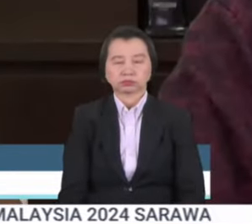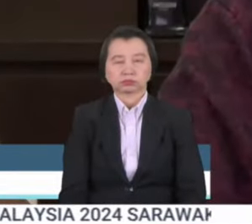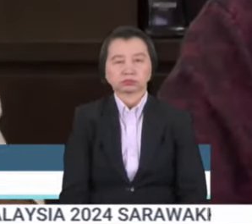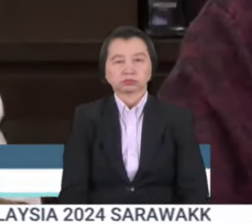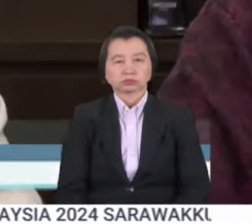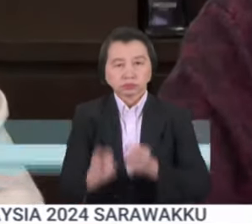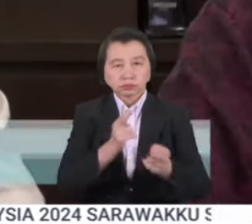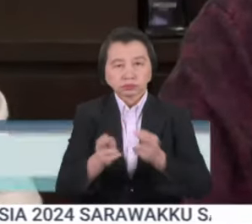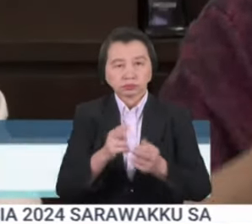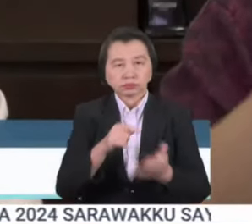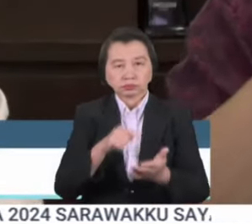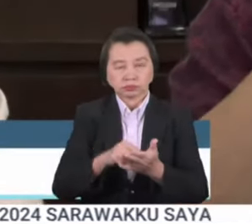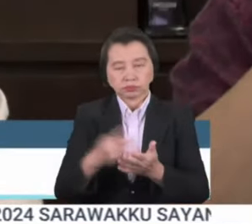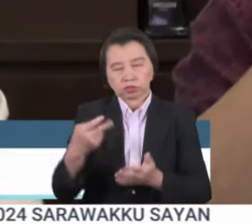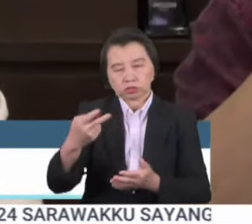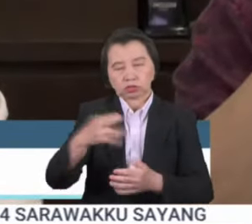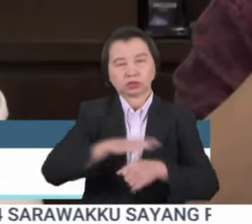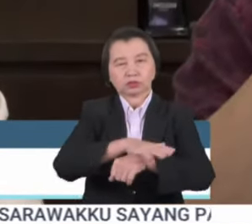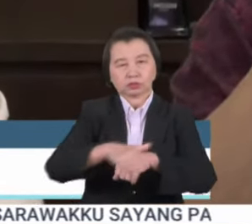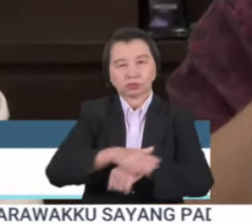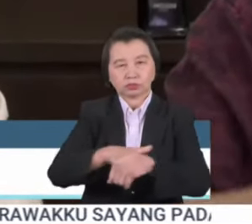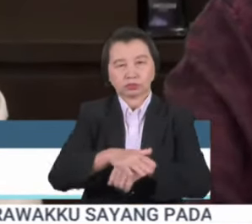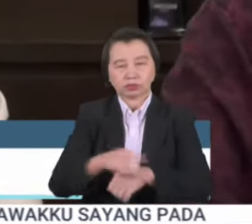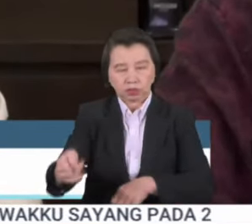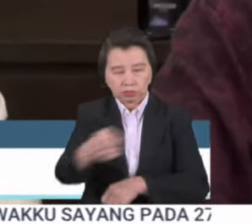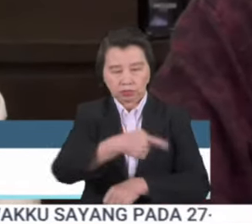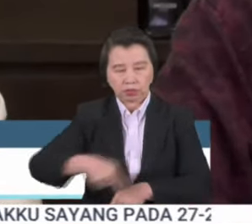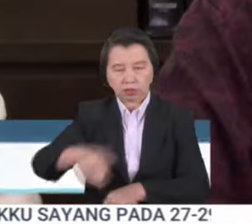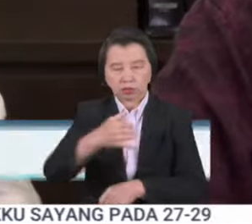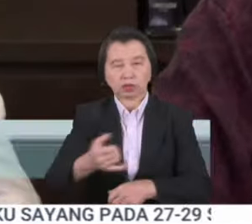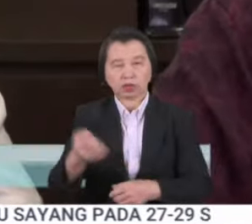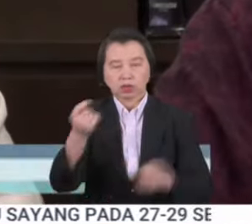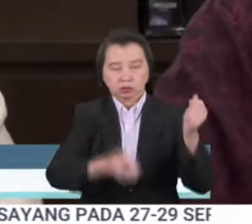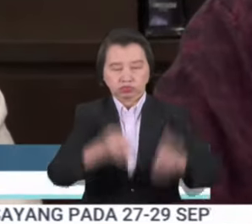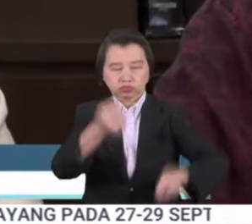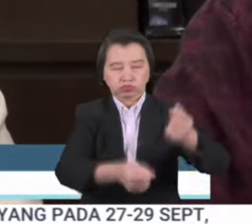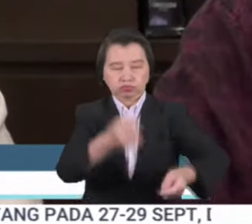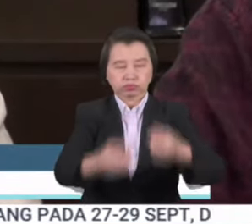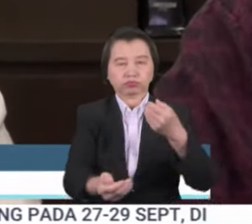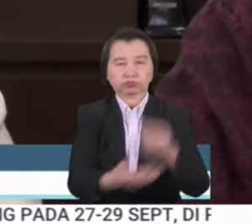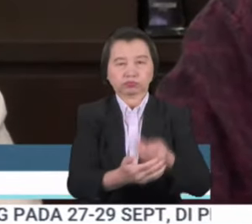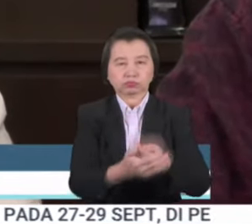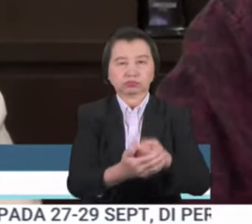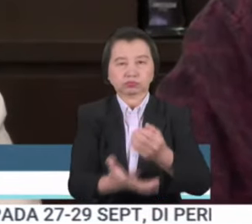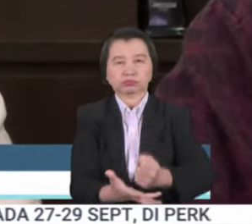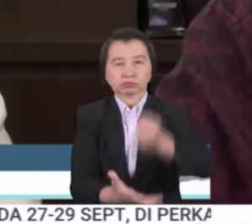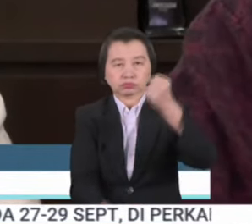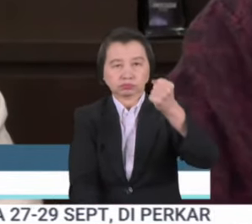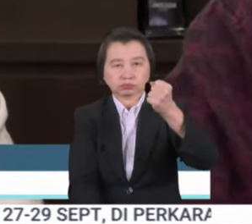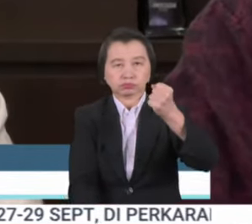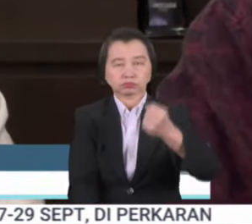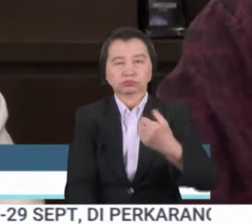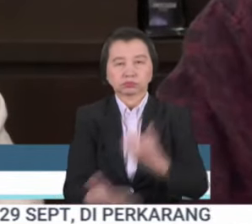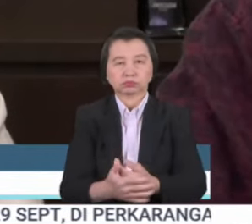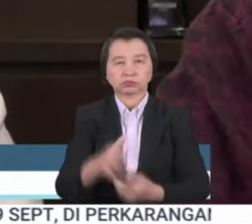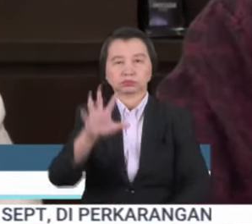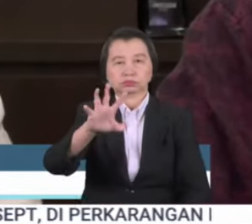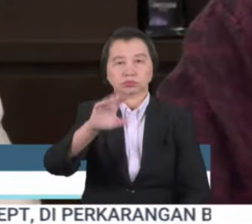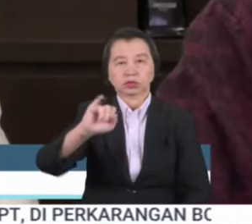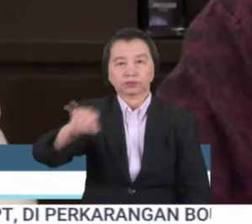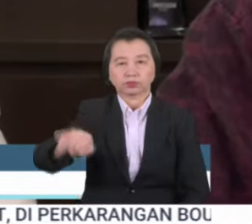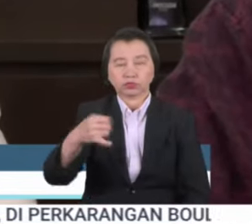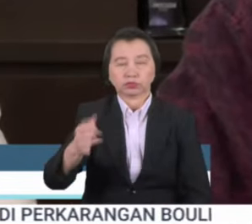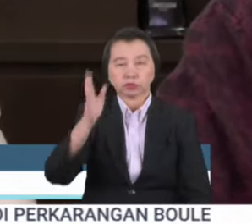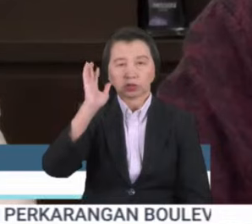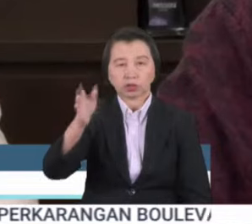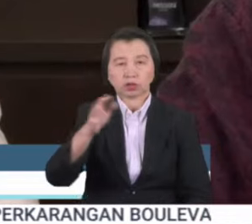Melalui usaha ini, mereka berhasrat untuk mengumpul dana sebanyak ringgit Malaysia 4 juta yang